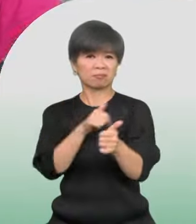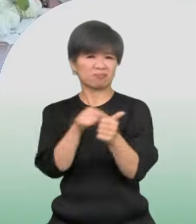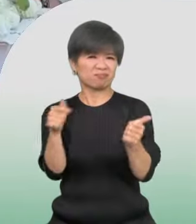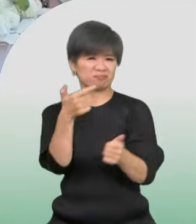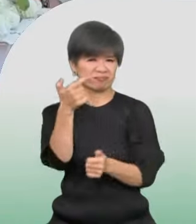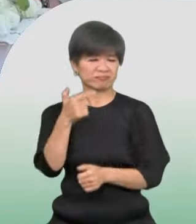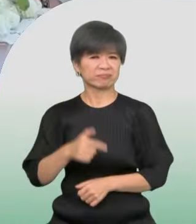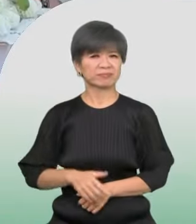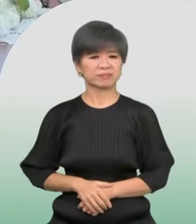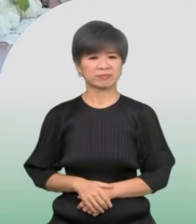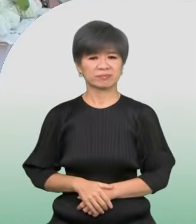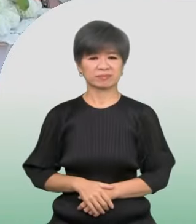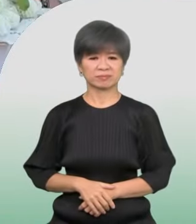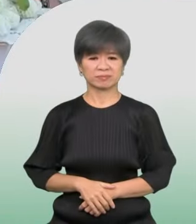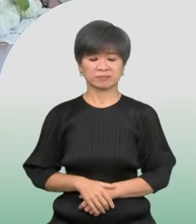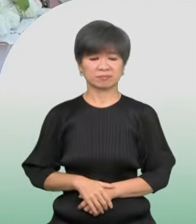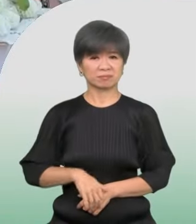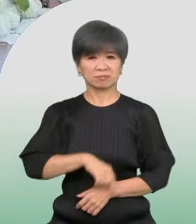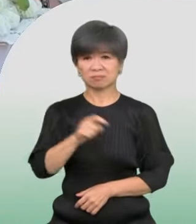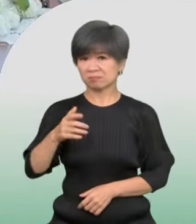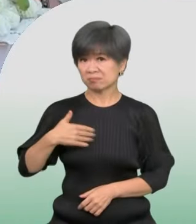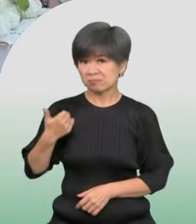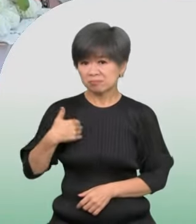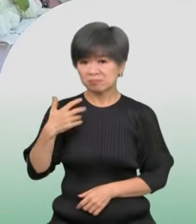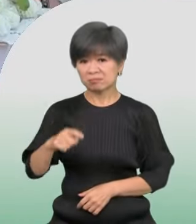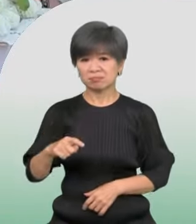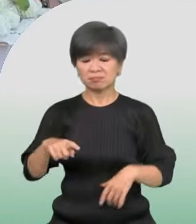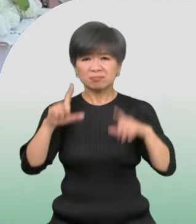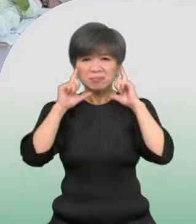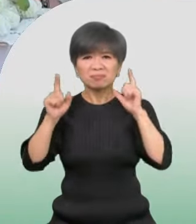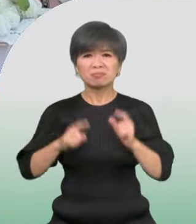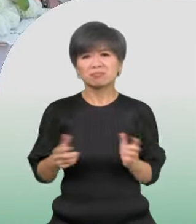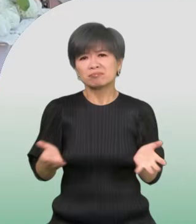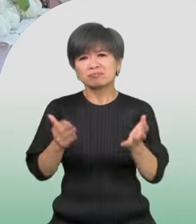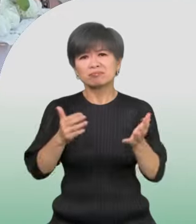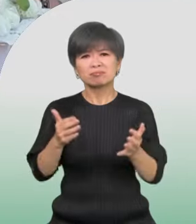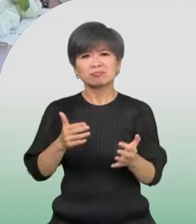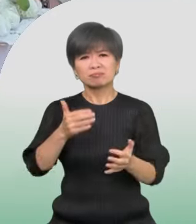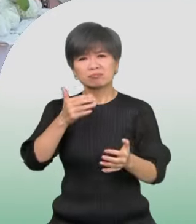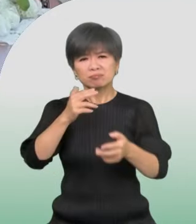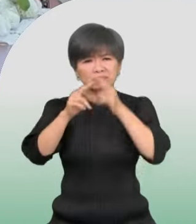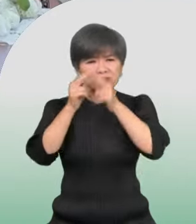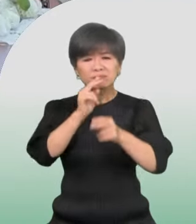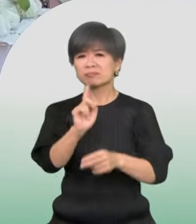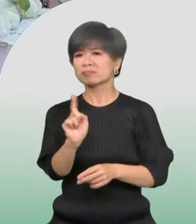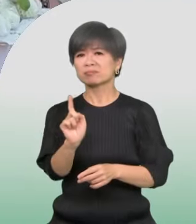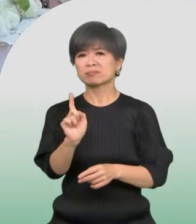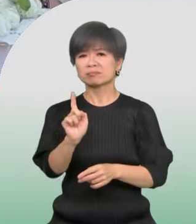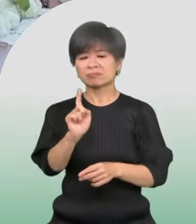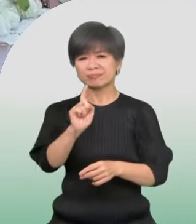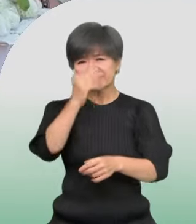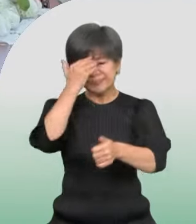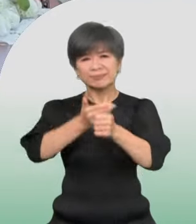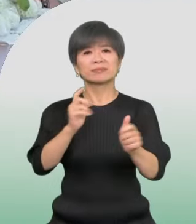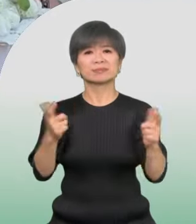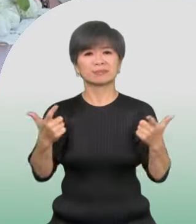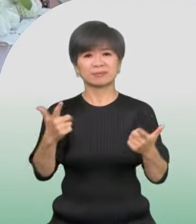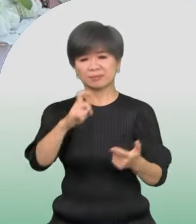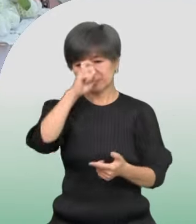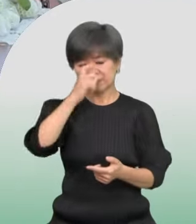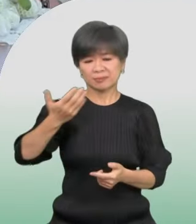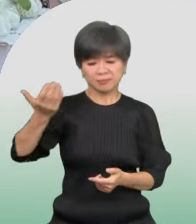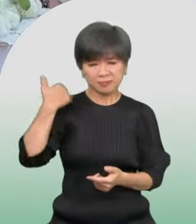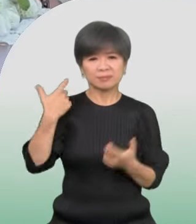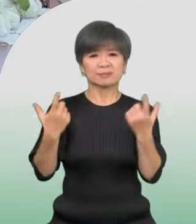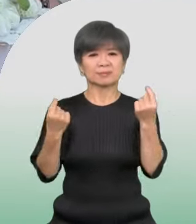态。 有啲人都唔知讲，唔掉出来闹嘛嘅，挨到唔免闹，挨到系讲希望老头白中